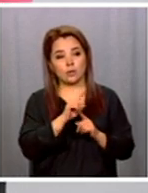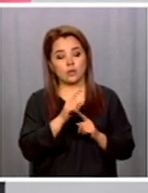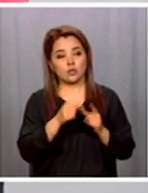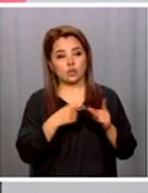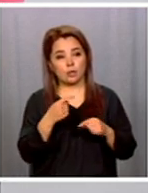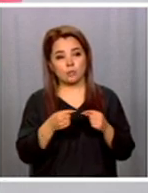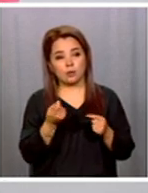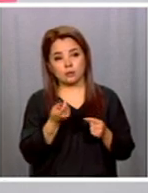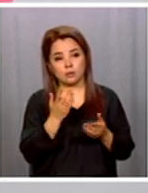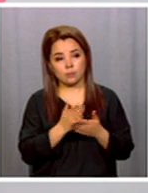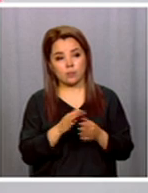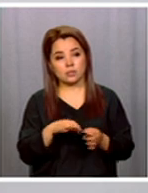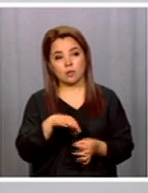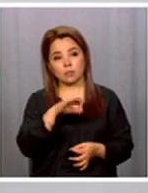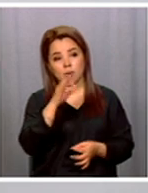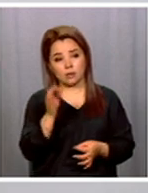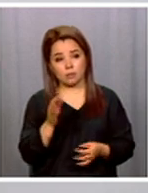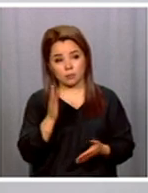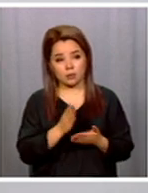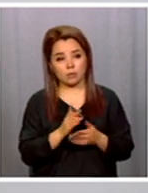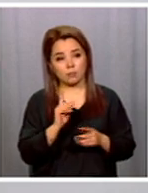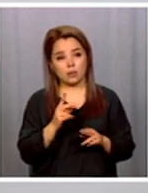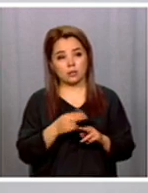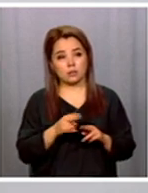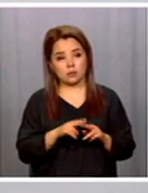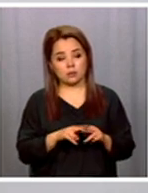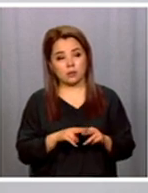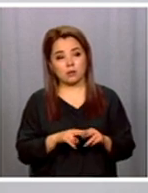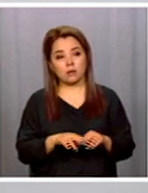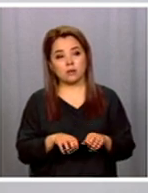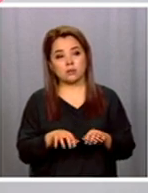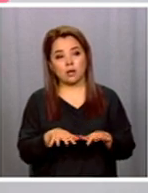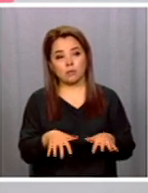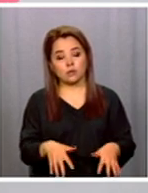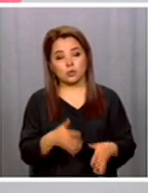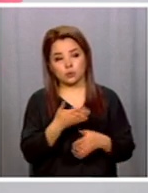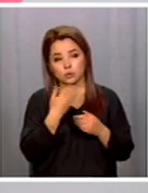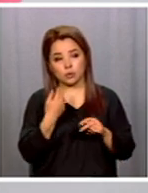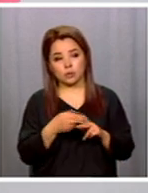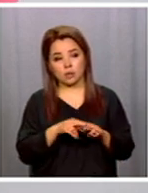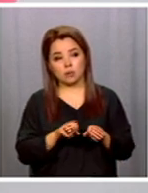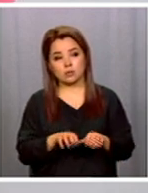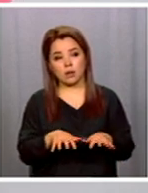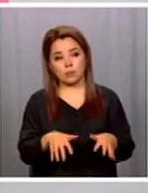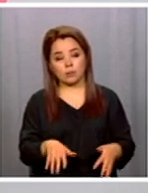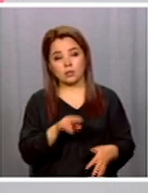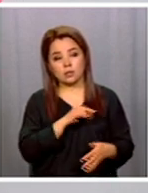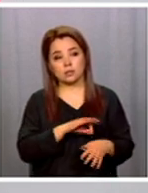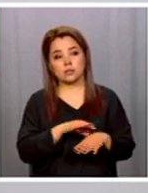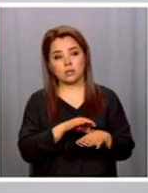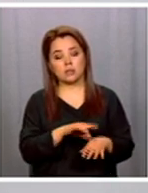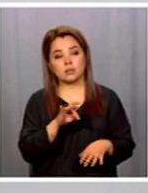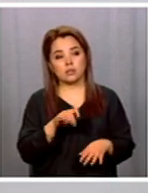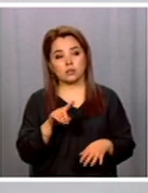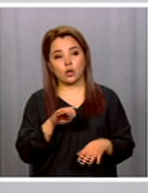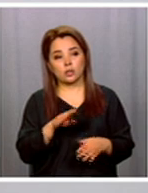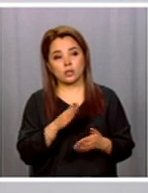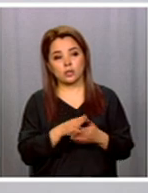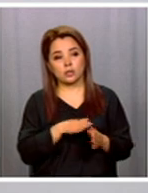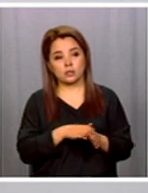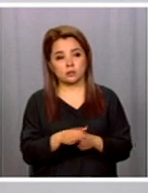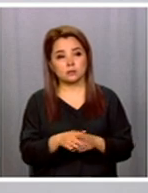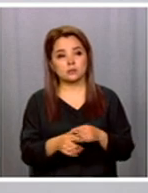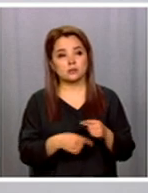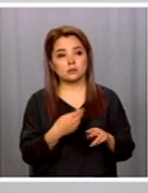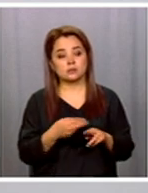бар, сабағы бар. Бірақ бұл жерде, балалар, тамырды көре алмаймыз. Бұларда тамырдың қызметін ризоид атқарады. Келесі